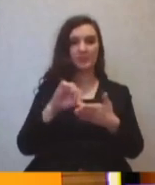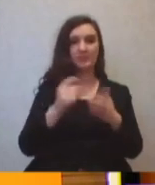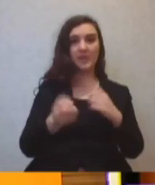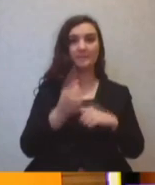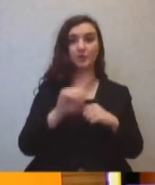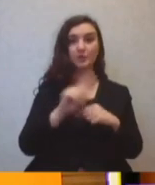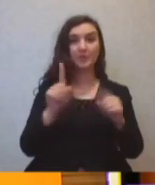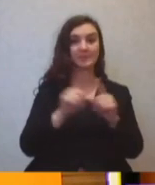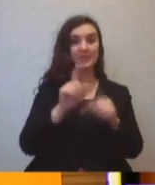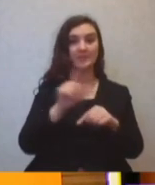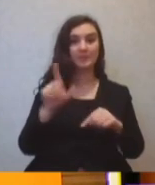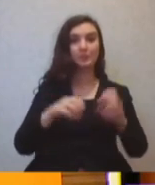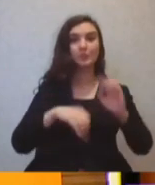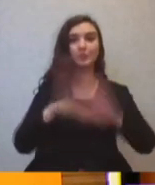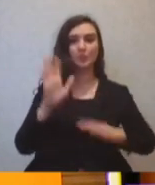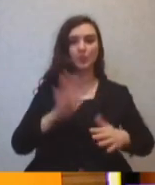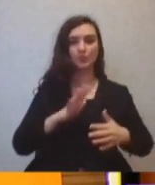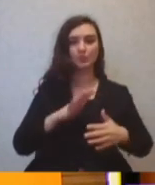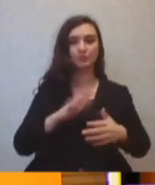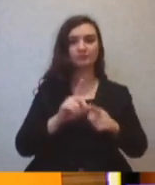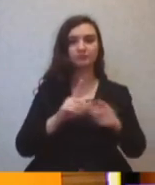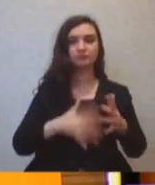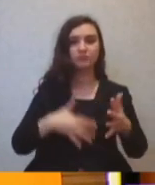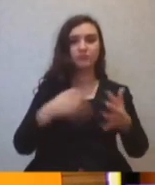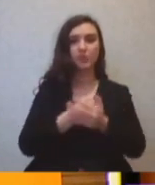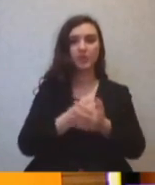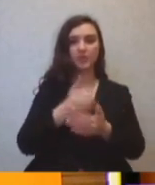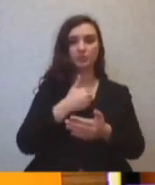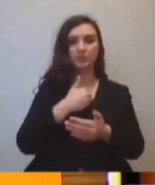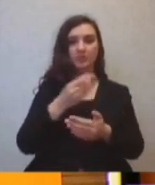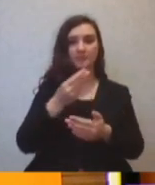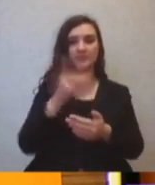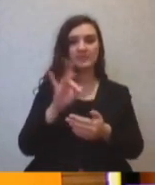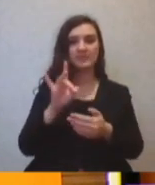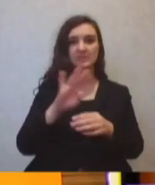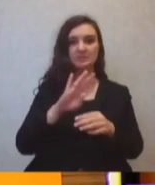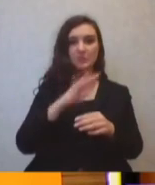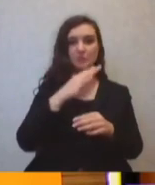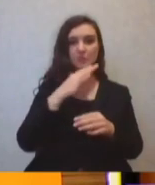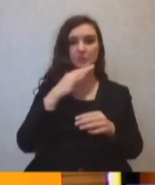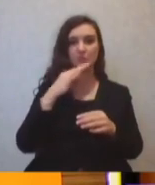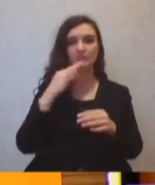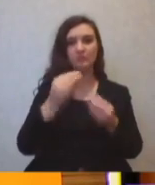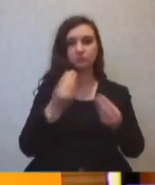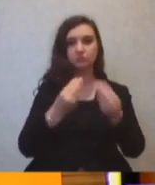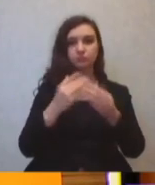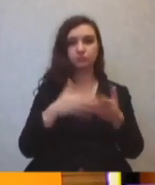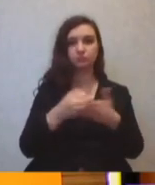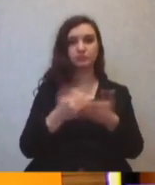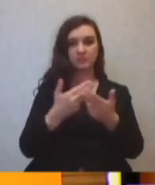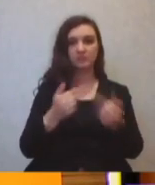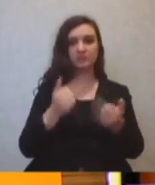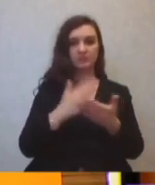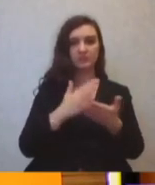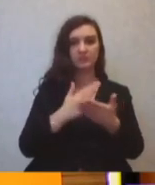რომ ასეთ ადამიანებს უფრო ნოყიერი საკვები უნდებათ, ცხიმის უხვად შემცველი საკვები და ძალაუნებურად გვაქვს